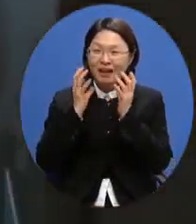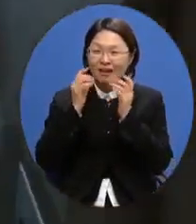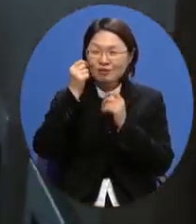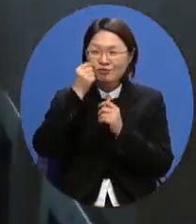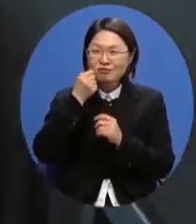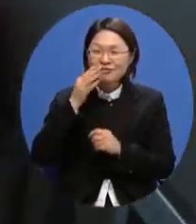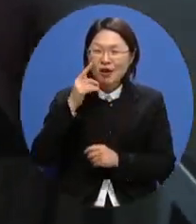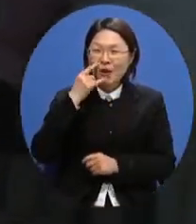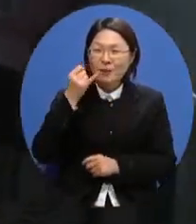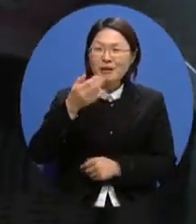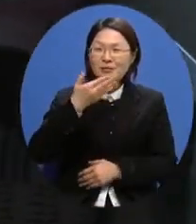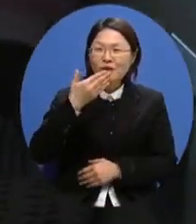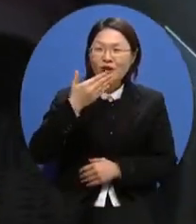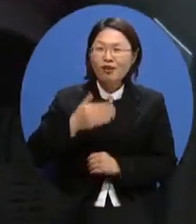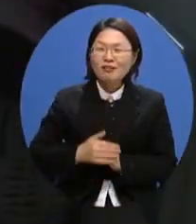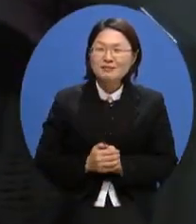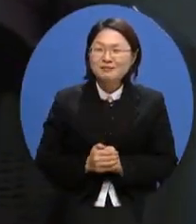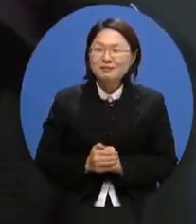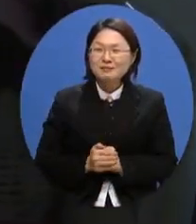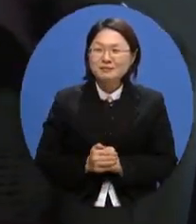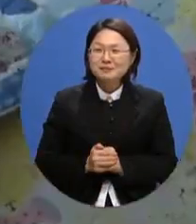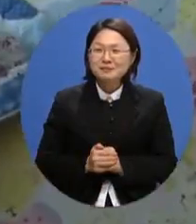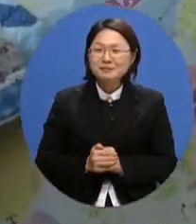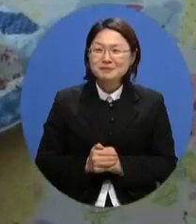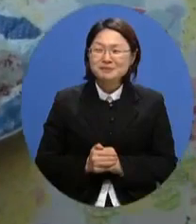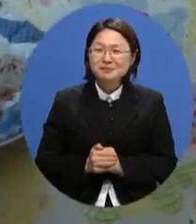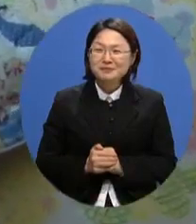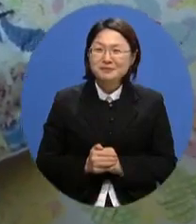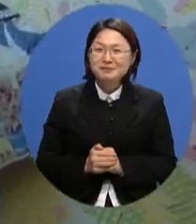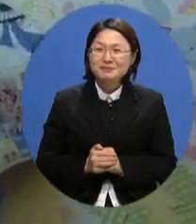또 자주 울어버립니다.